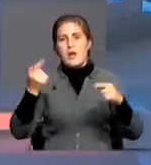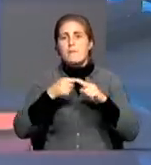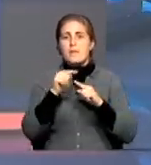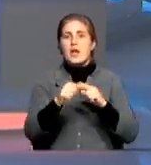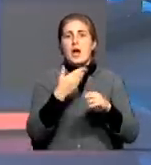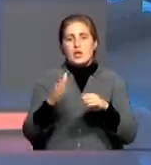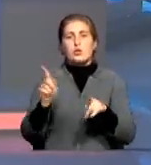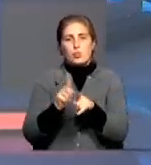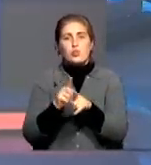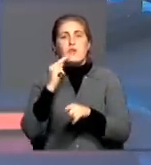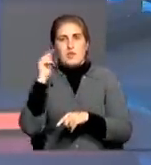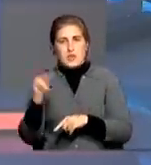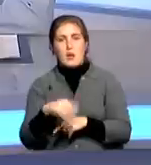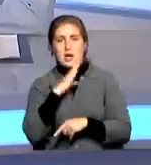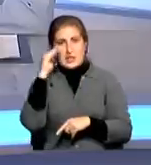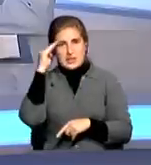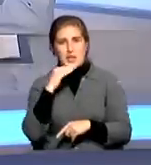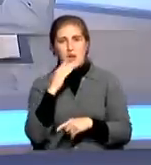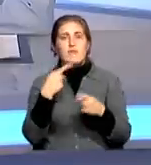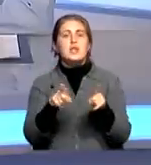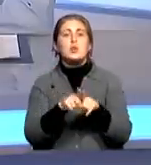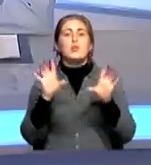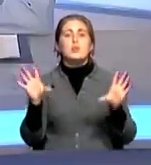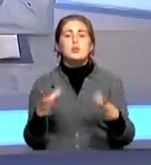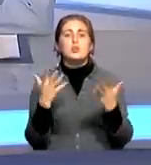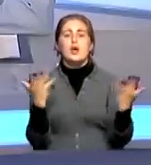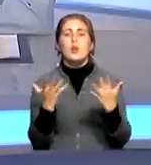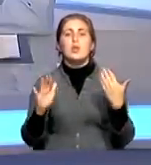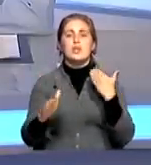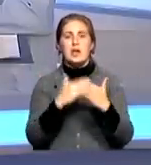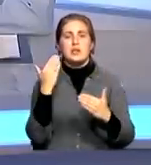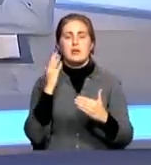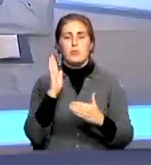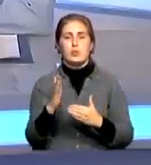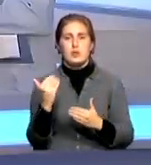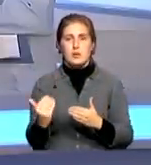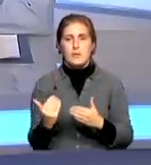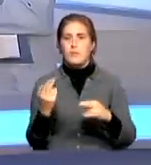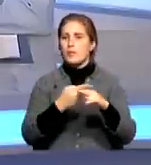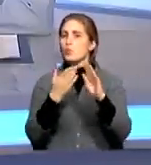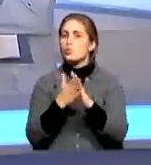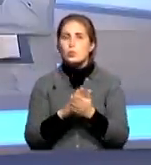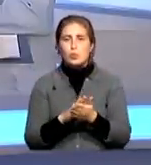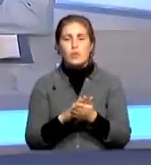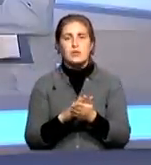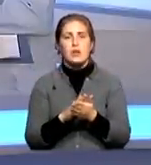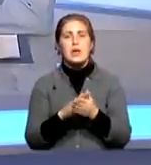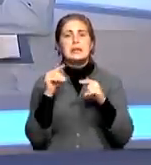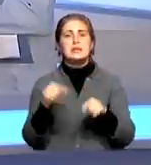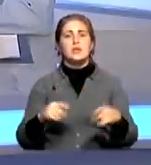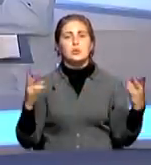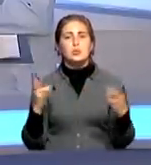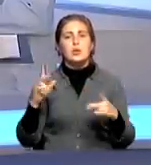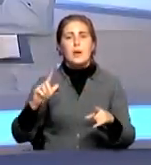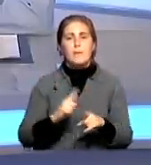это вина и родителей, да? Ну, вот в таком случае какое наказание грозит им? Безусловно. Здесь нужно, опять